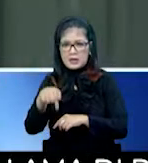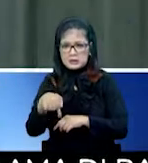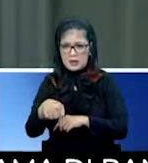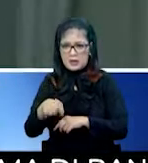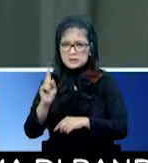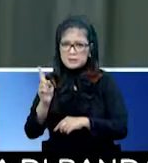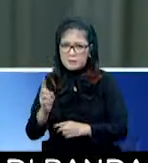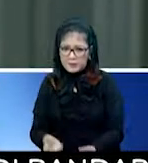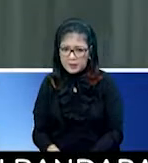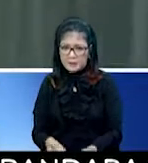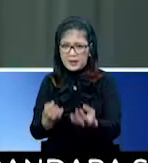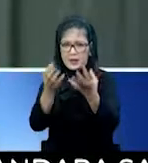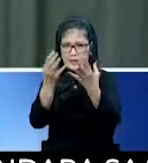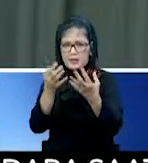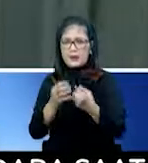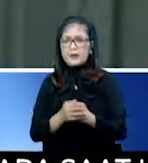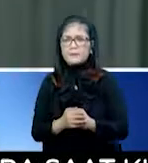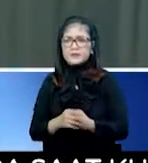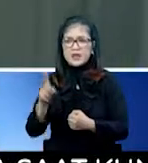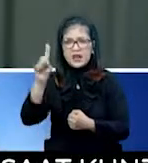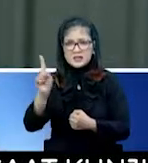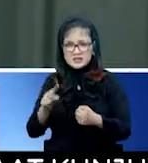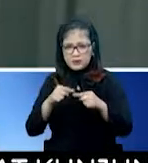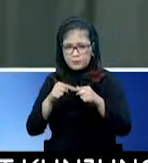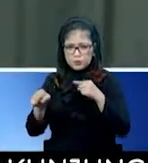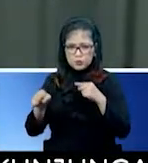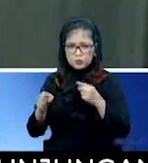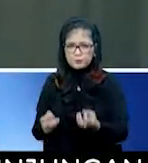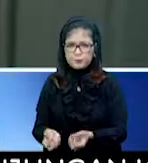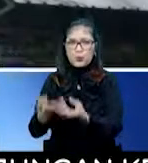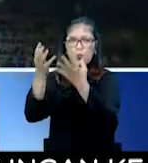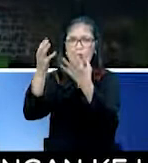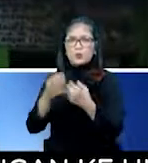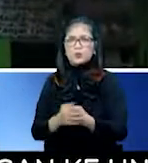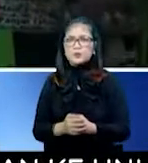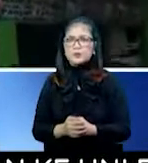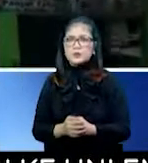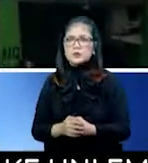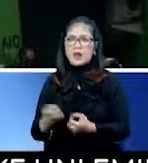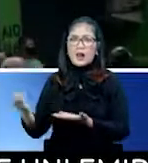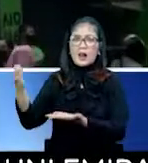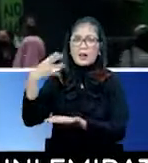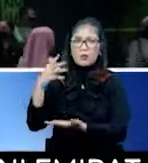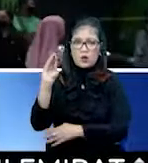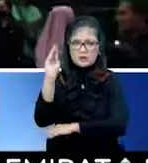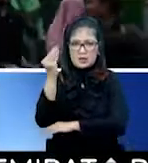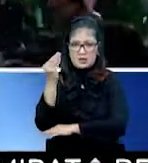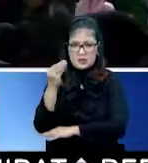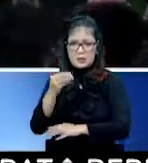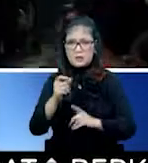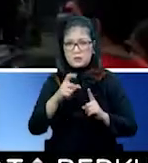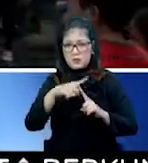adalah karena konsleting listrik. Kemudian berdasarkan keterangan dari Ketua RT 16 Warakas,